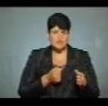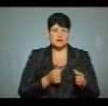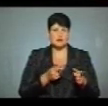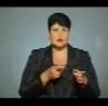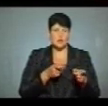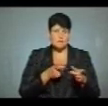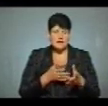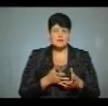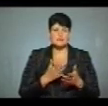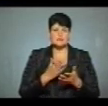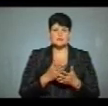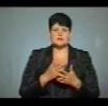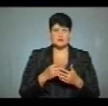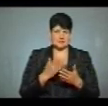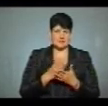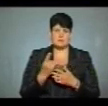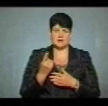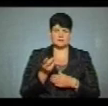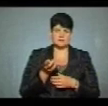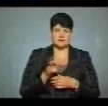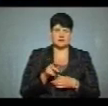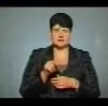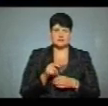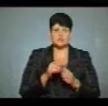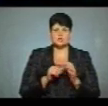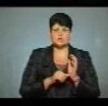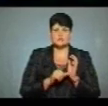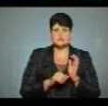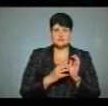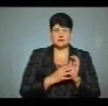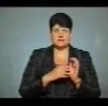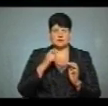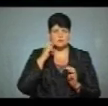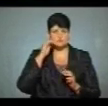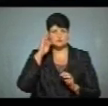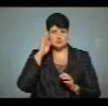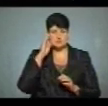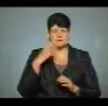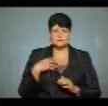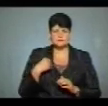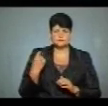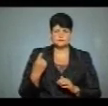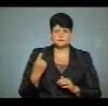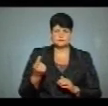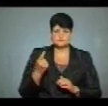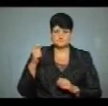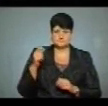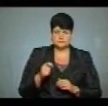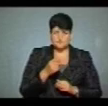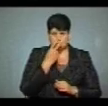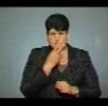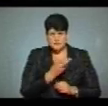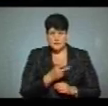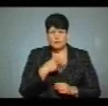кулемет. Є вже перші відвідувачі. Серед них 69-річний львів'янин Володимир Грех. Оглядає зброю. Чоловік каже, що